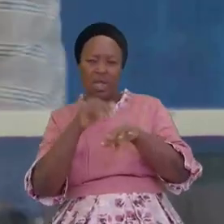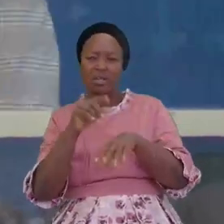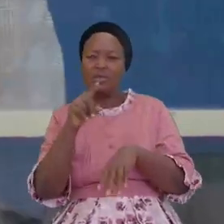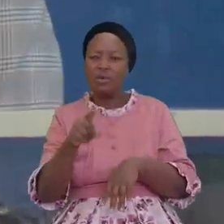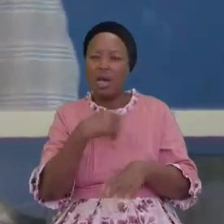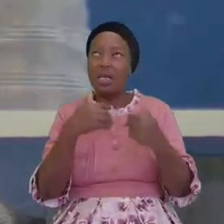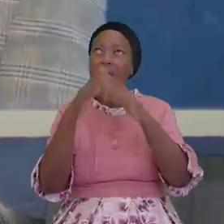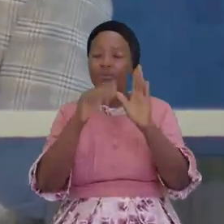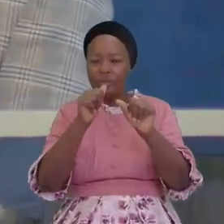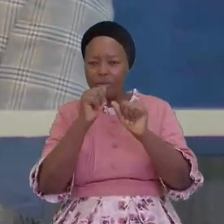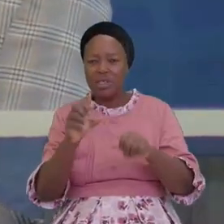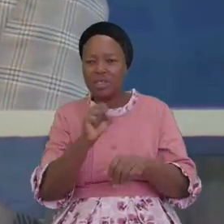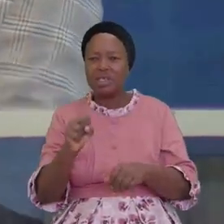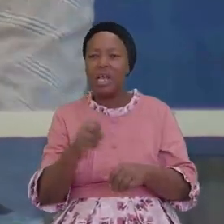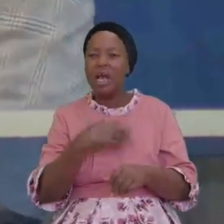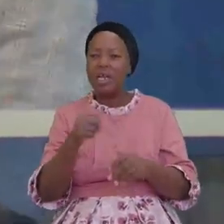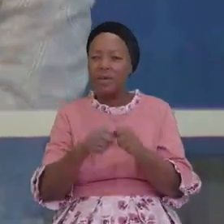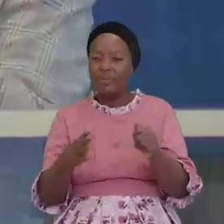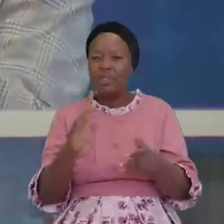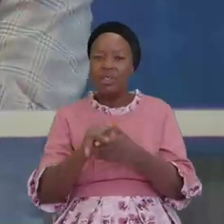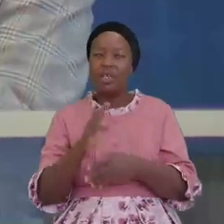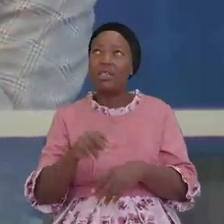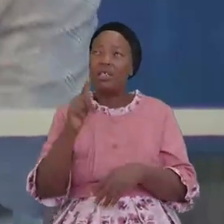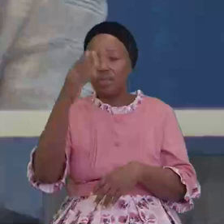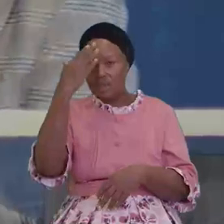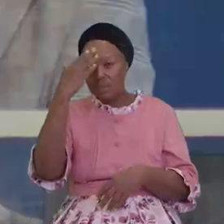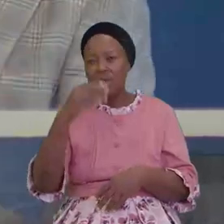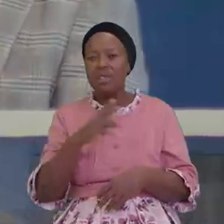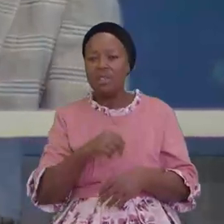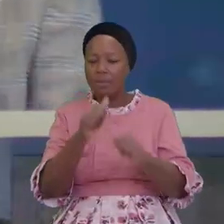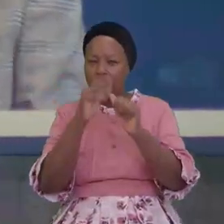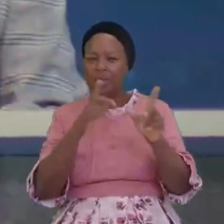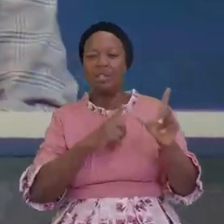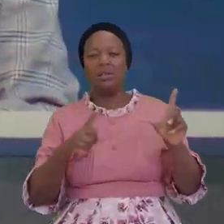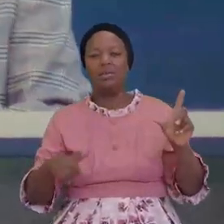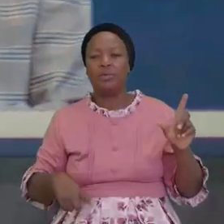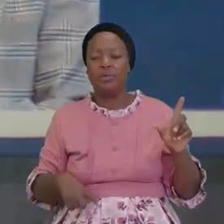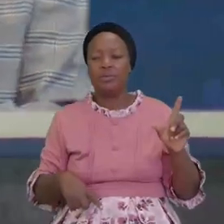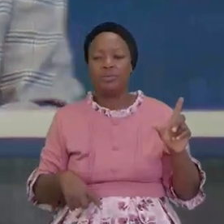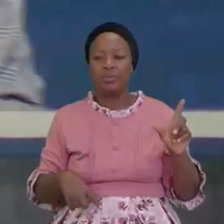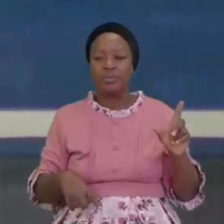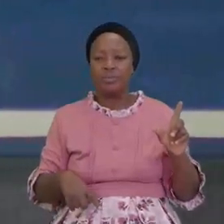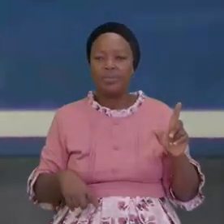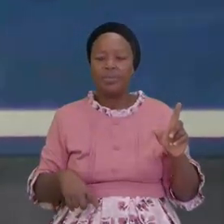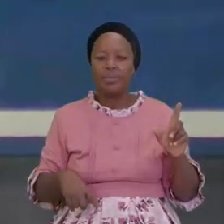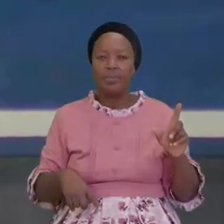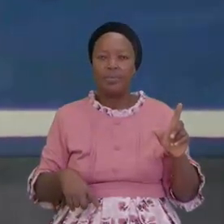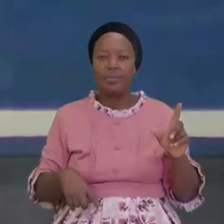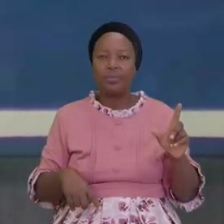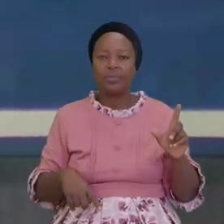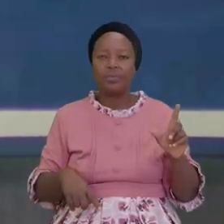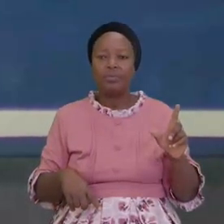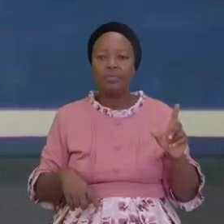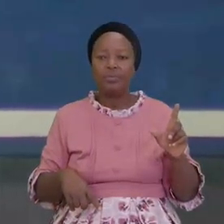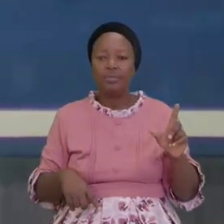Il dit parce que le ciel t'aime, le ciel a les regards sur toi, le ciel bénit tout ce qui est en toi. Il dit bénis